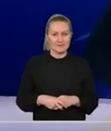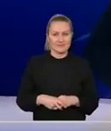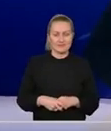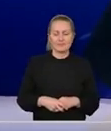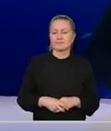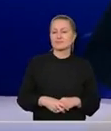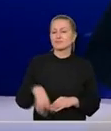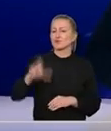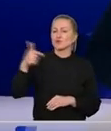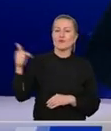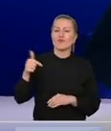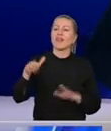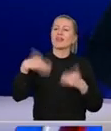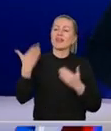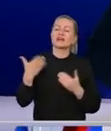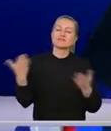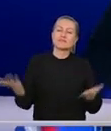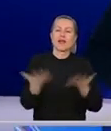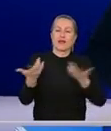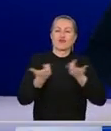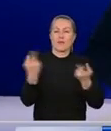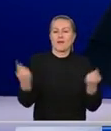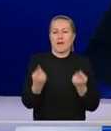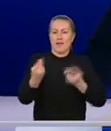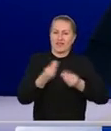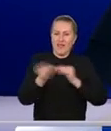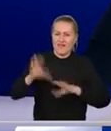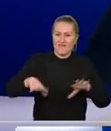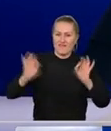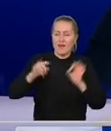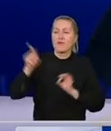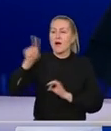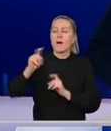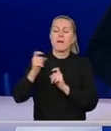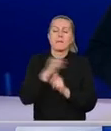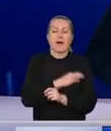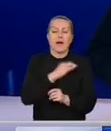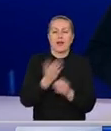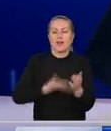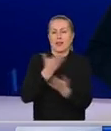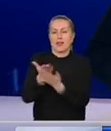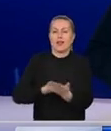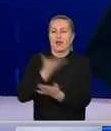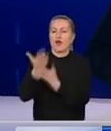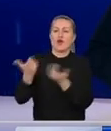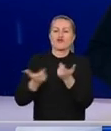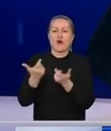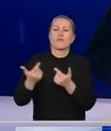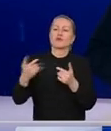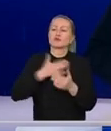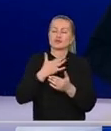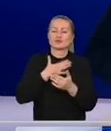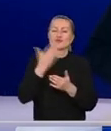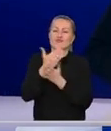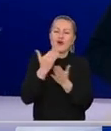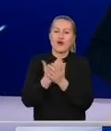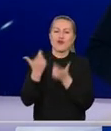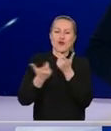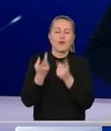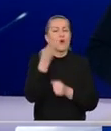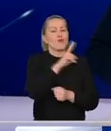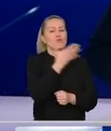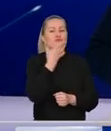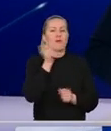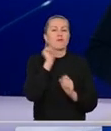A co powinno być paliwem kampanii wyborczej? Jedno ugrupowanie polityczne składa kolejne propozycje, które budują spójną ofertę programową. Drugie rzuca